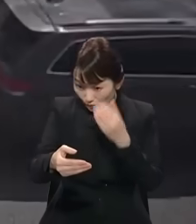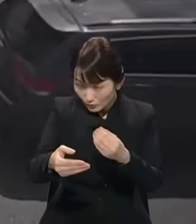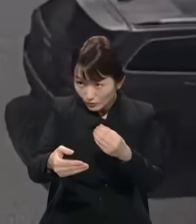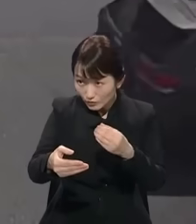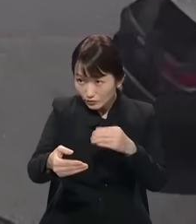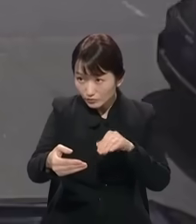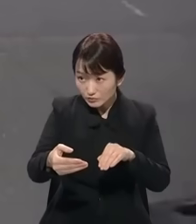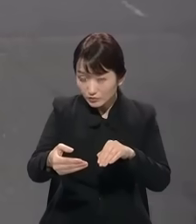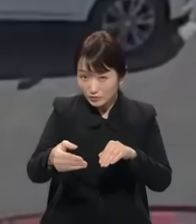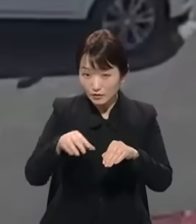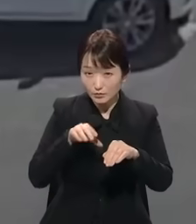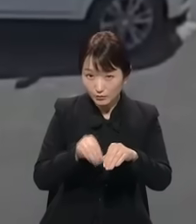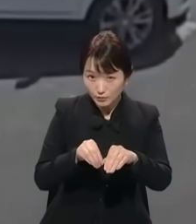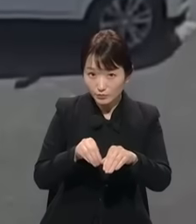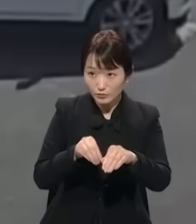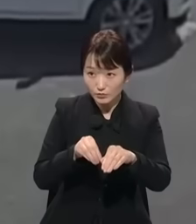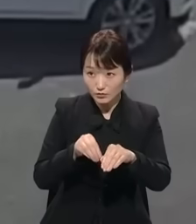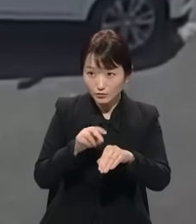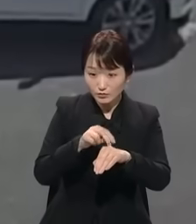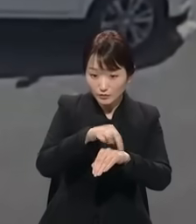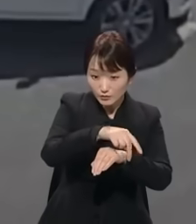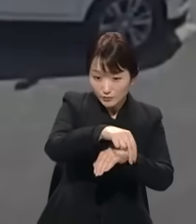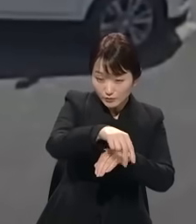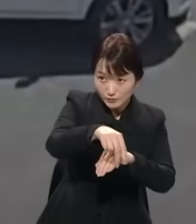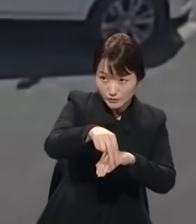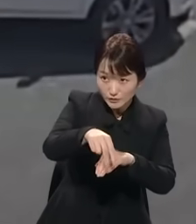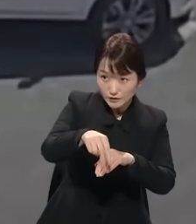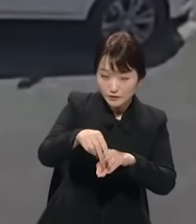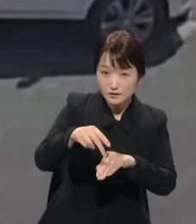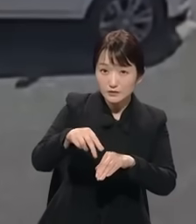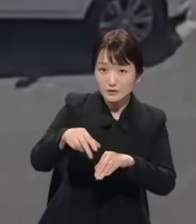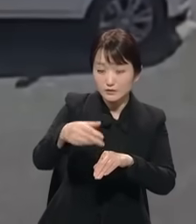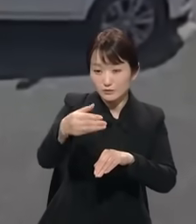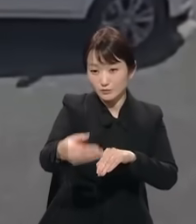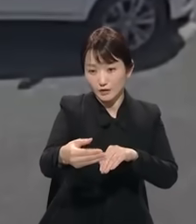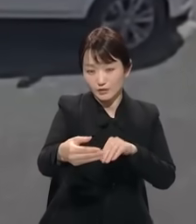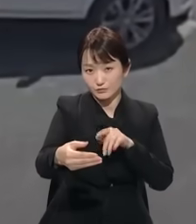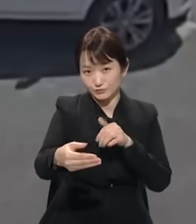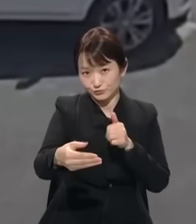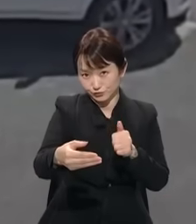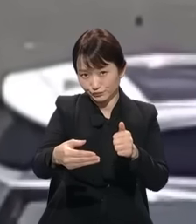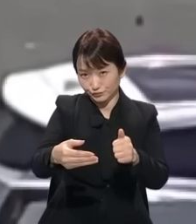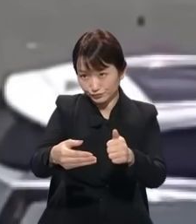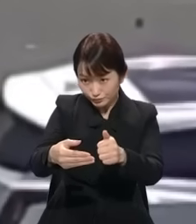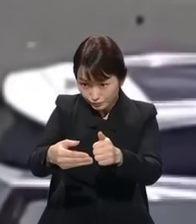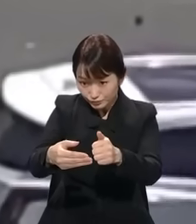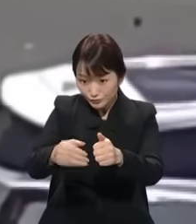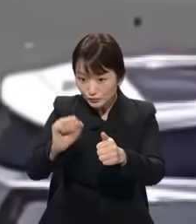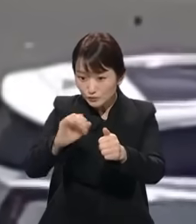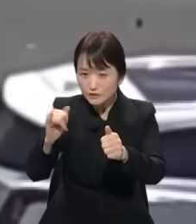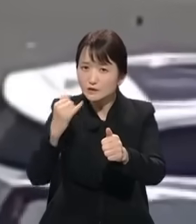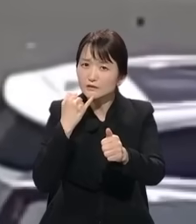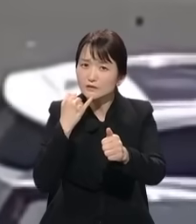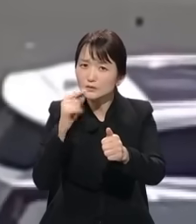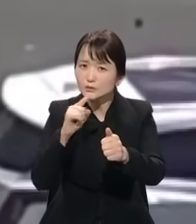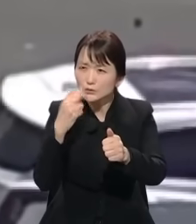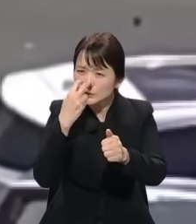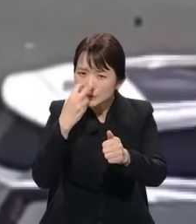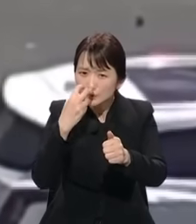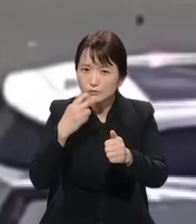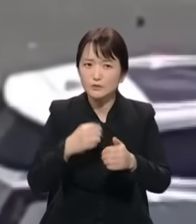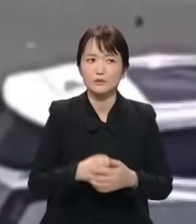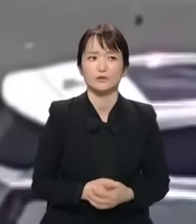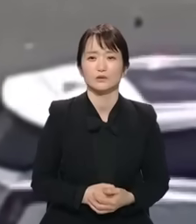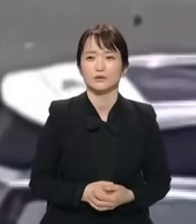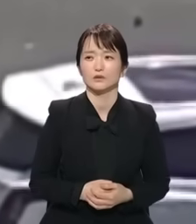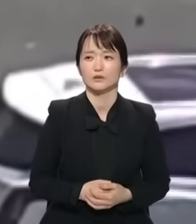대가 멈춰섭니다. 자, 그리고 차에서 내린 사람이 전복된 차량으로 달려가죠. 운전자가 괜찮은지 살펴보는 겁니다.